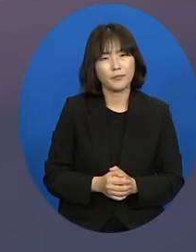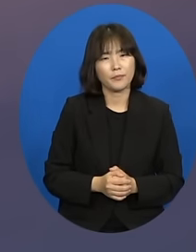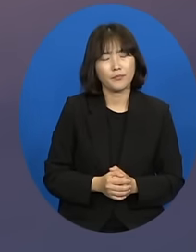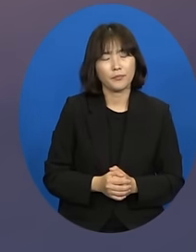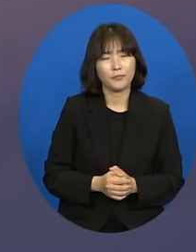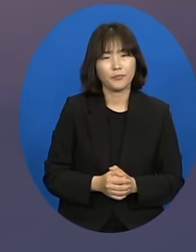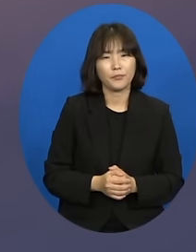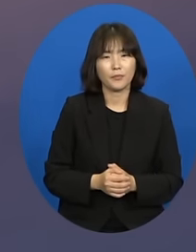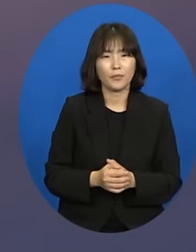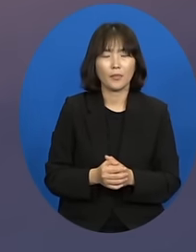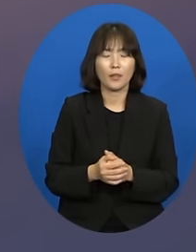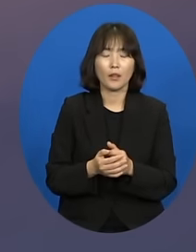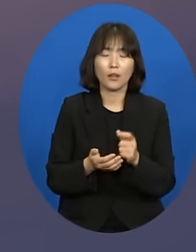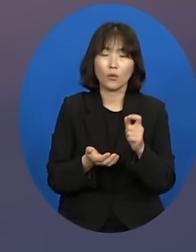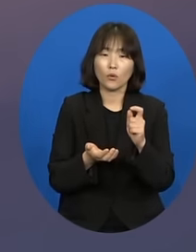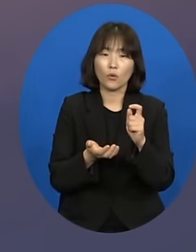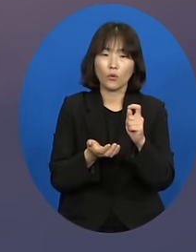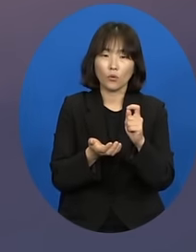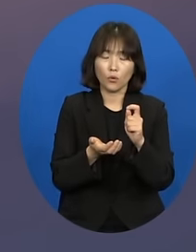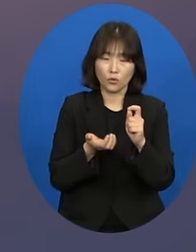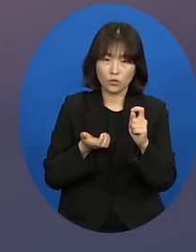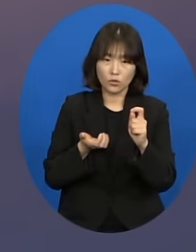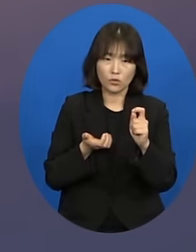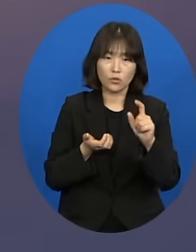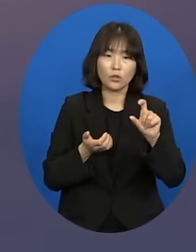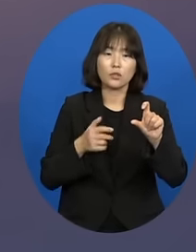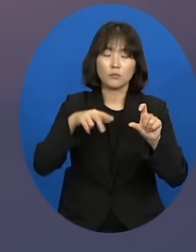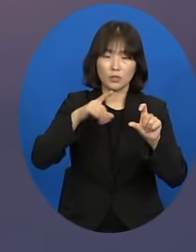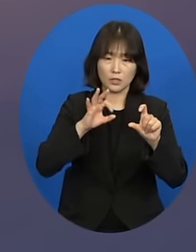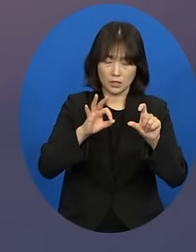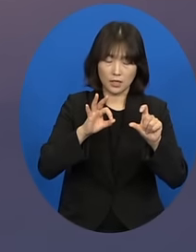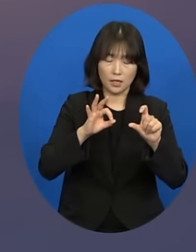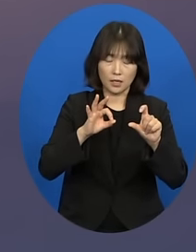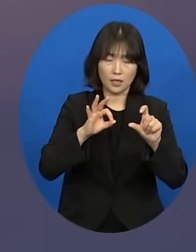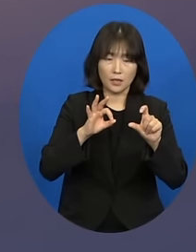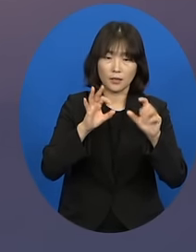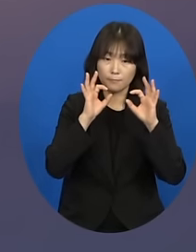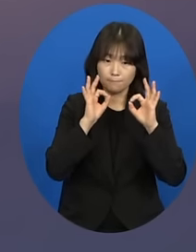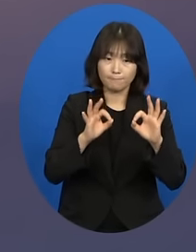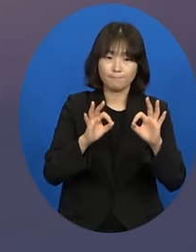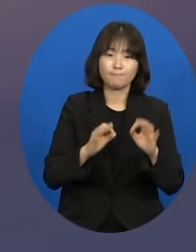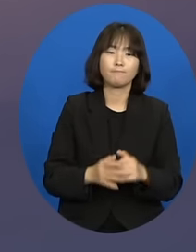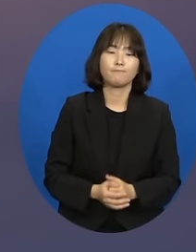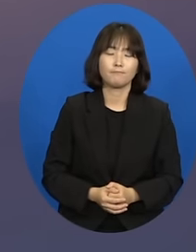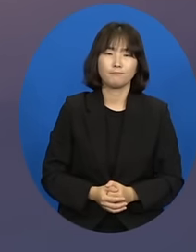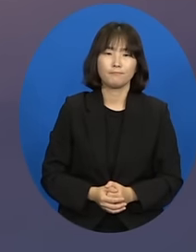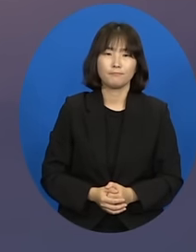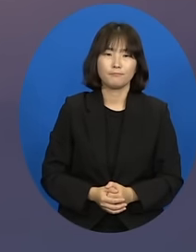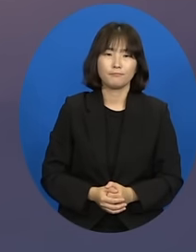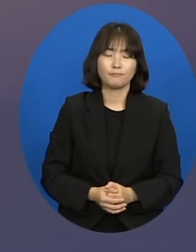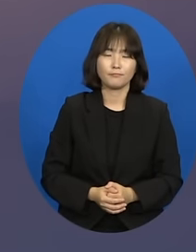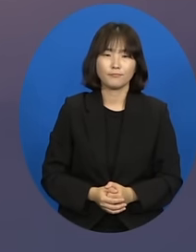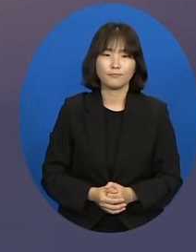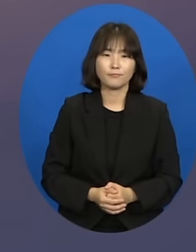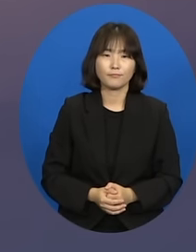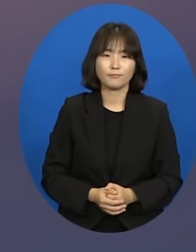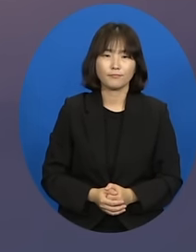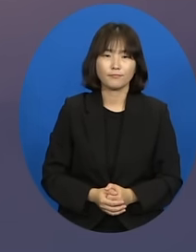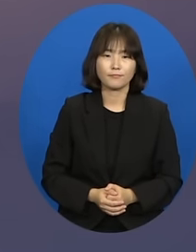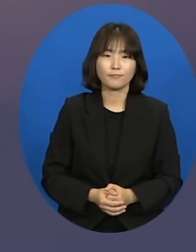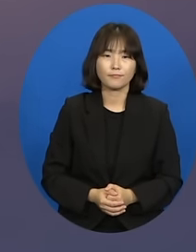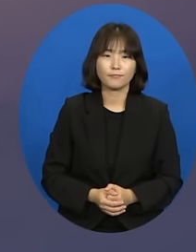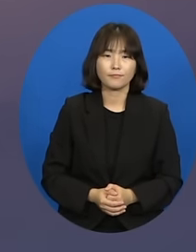고린도전서 15장을 보십시오. 제가 자막으로 드리지 않은 구절인데 갑자기 나누고 싶은 마음이 들어서. 고린도전서 15장